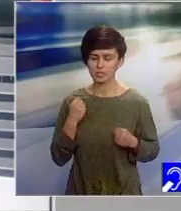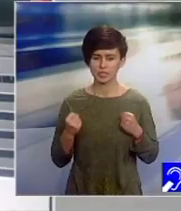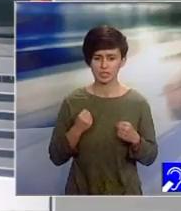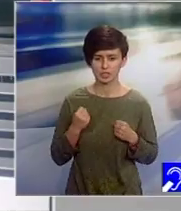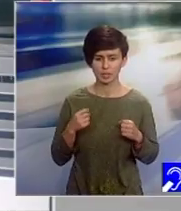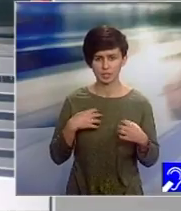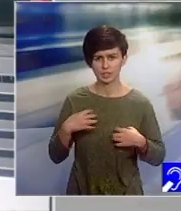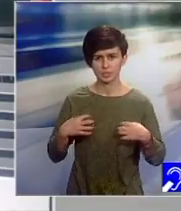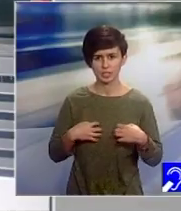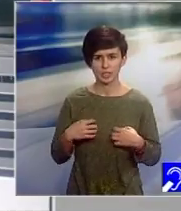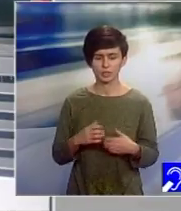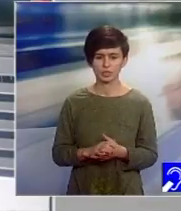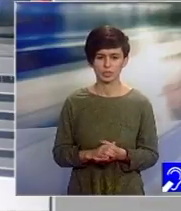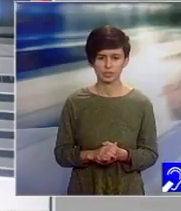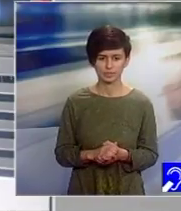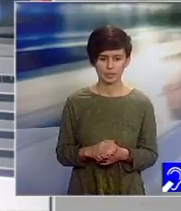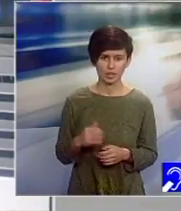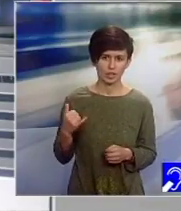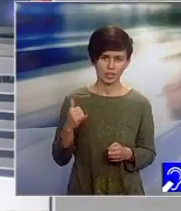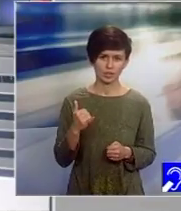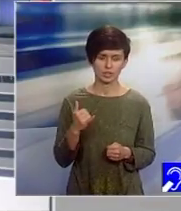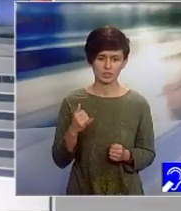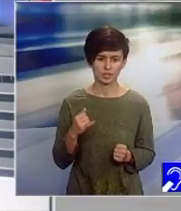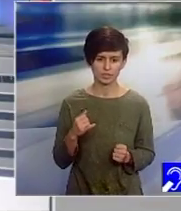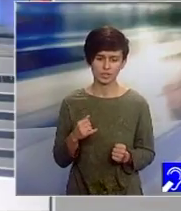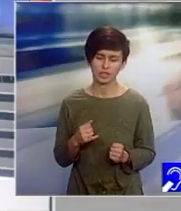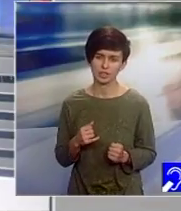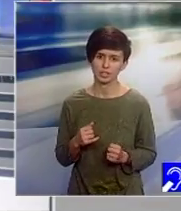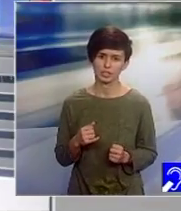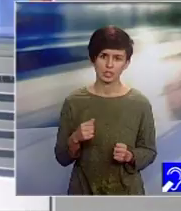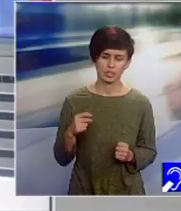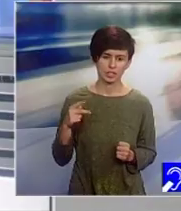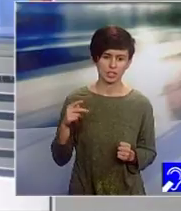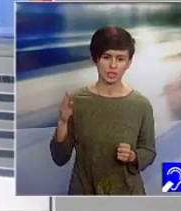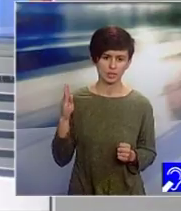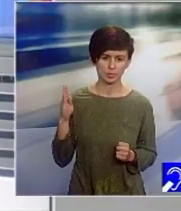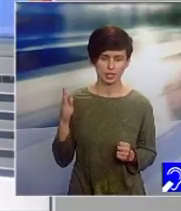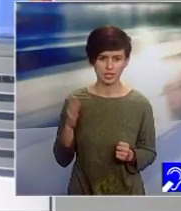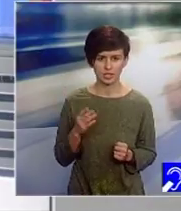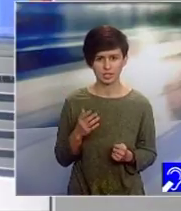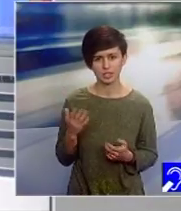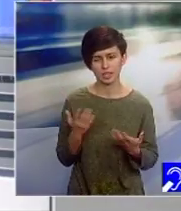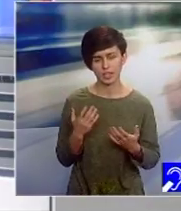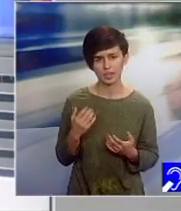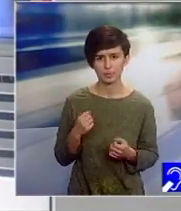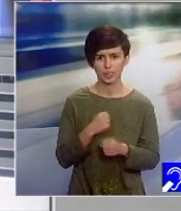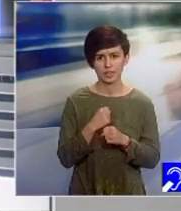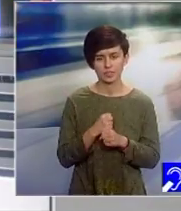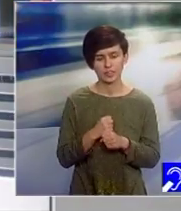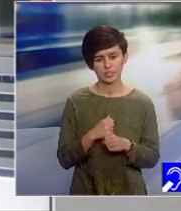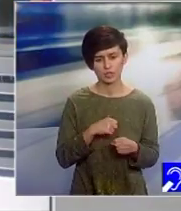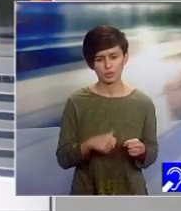este foarte bună, după cum vă spuneam, va veni și Kelle Brigitte în rolul doamnei Elvira, care deja face o mare carieră